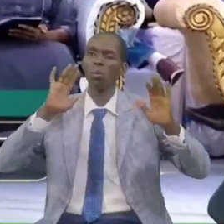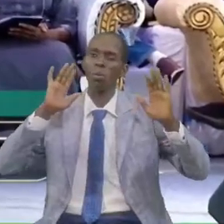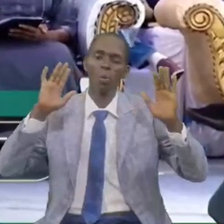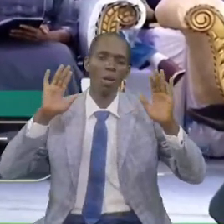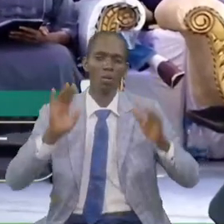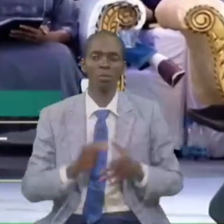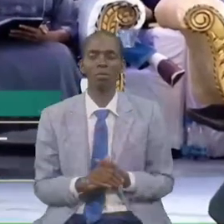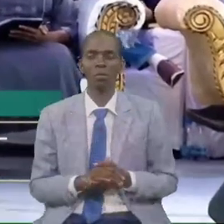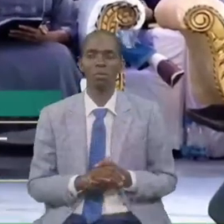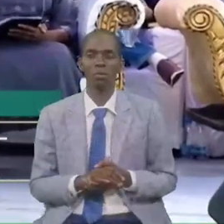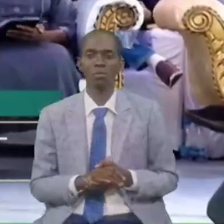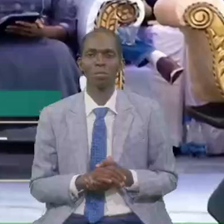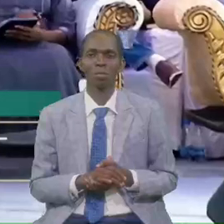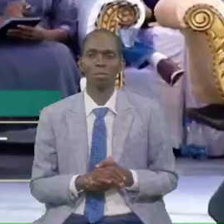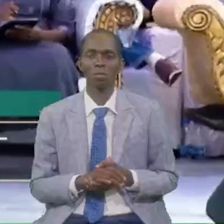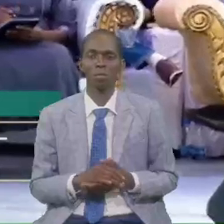est merveilleux.